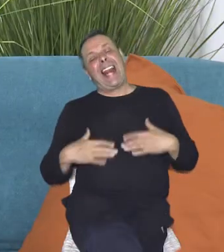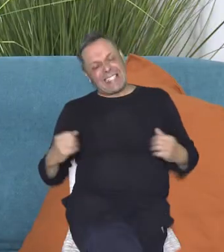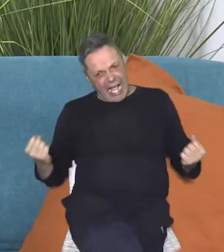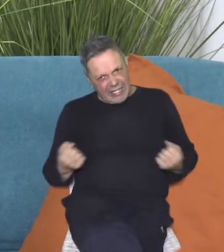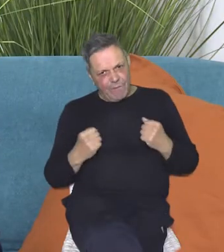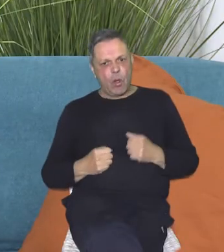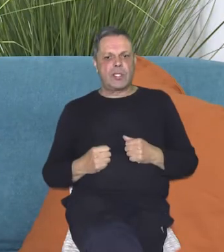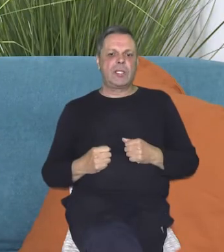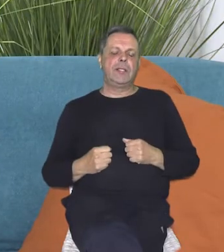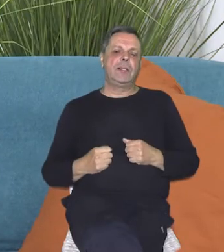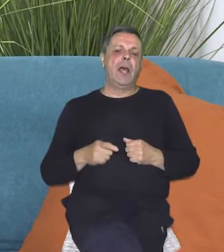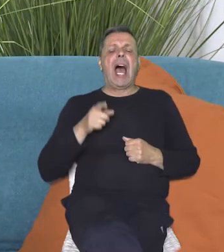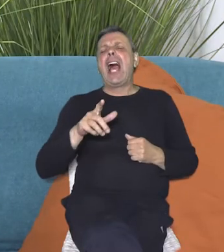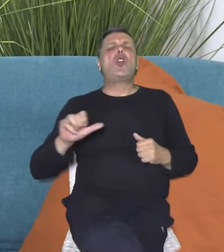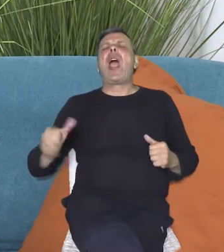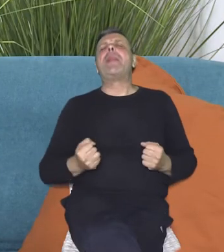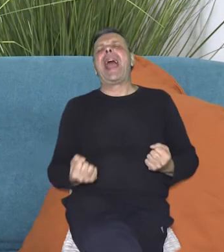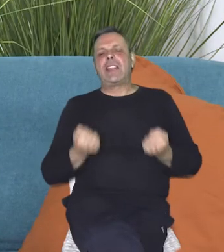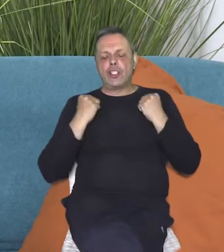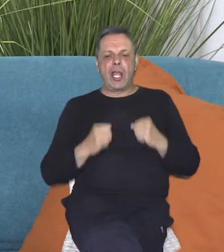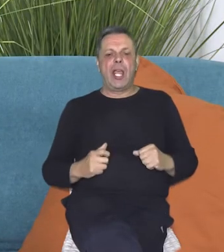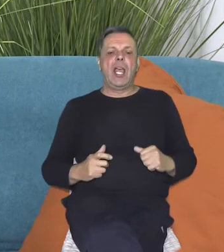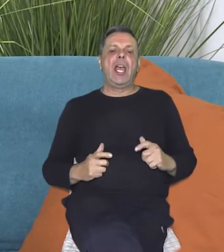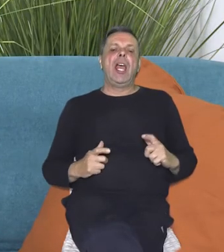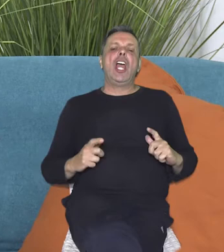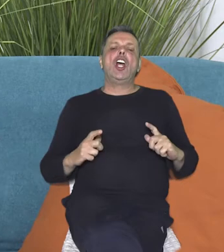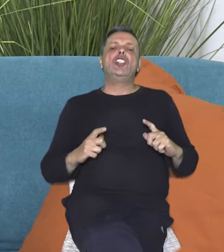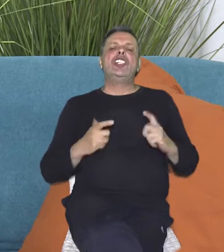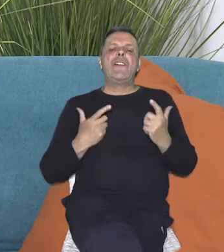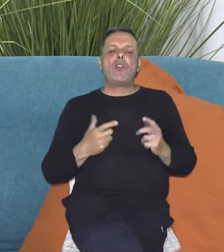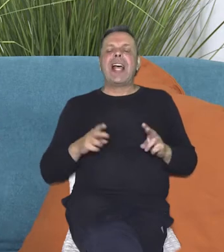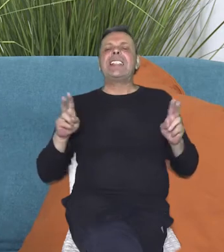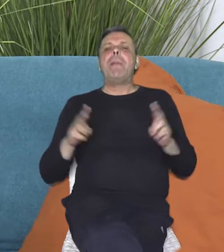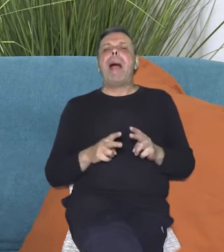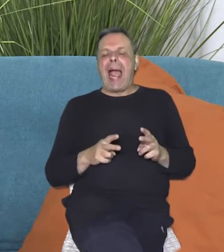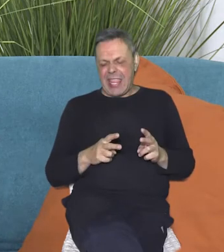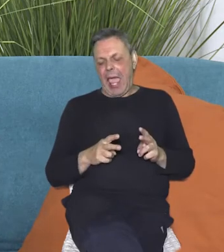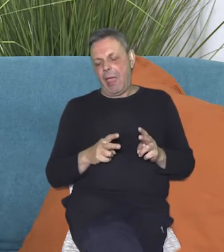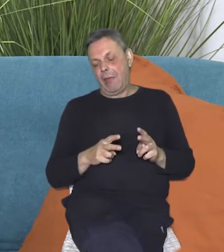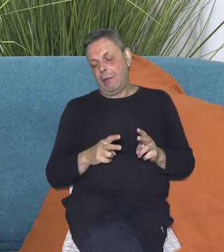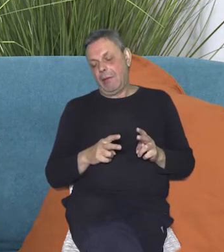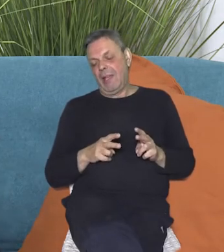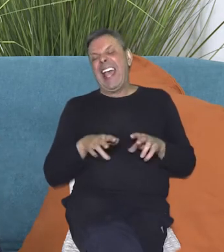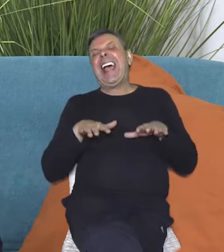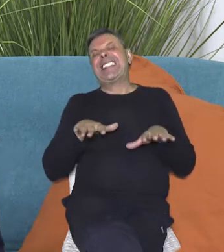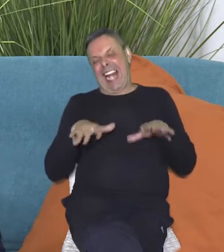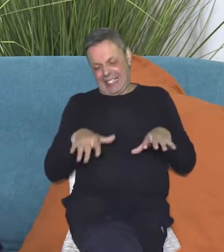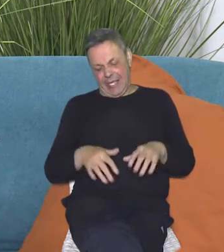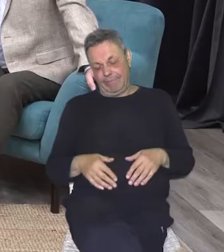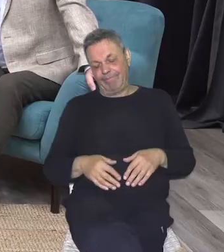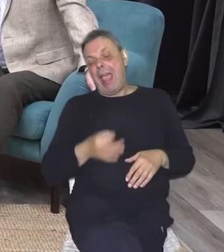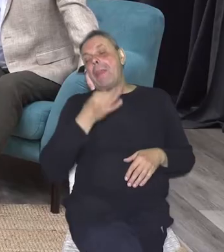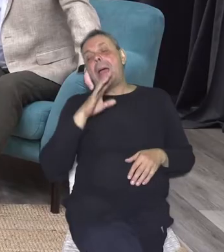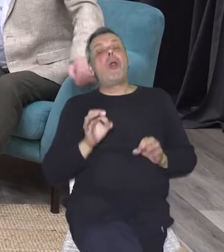aktivnosti, sljedeće vam je, a to je uvijek najteže postići, život zapravo sa manjom količinom stresa, odnosno bez njega.